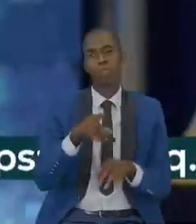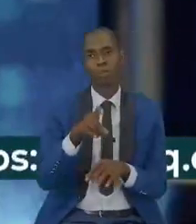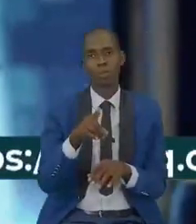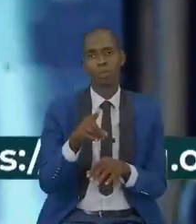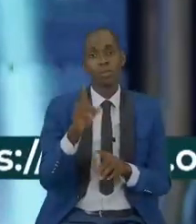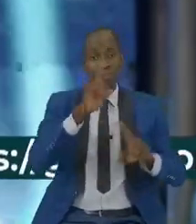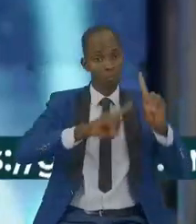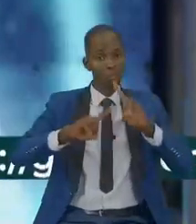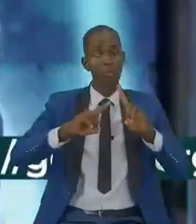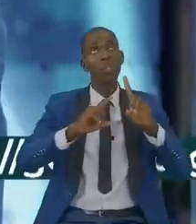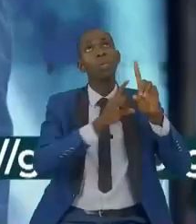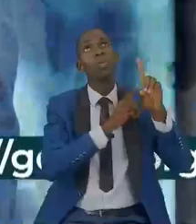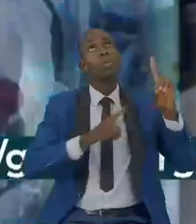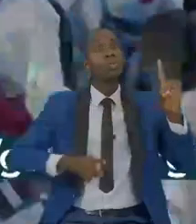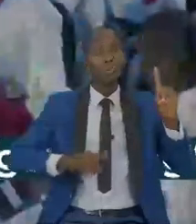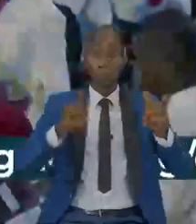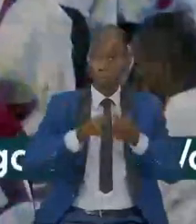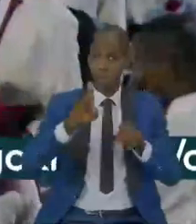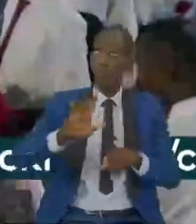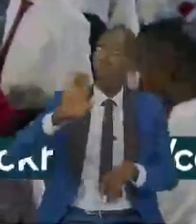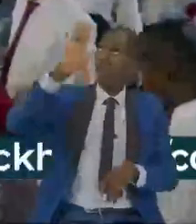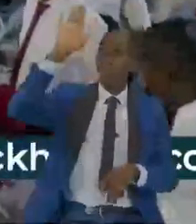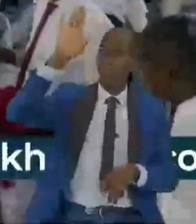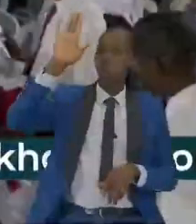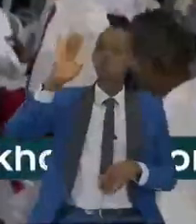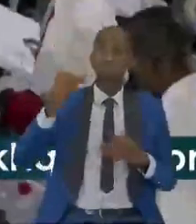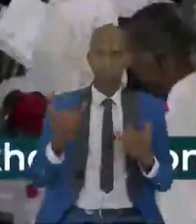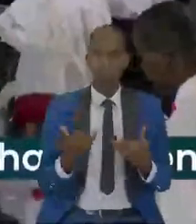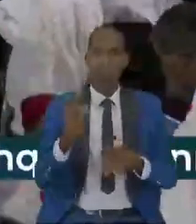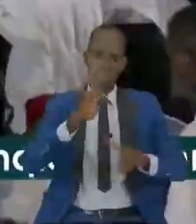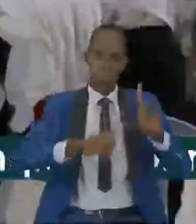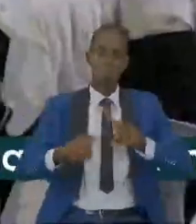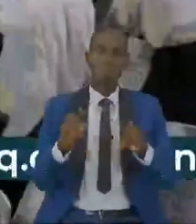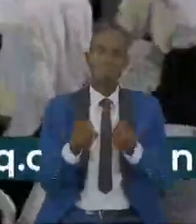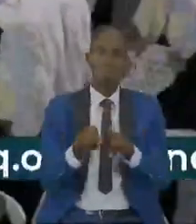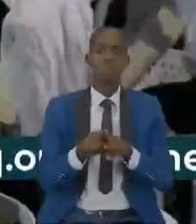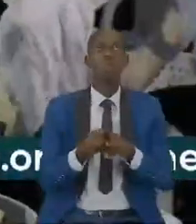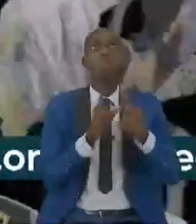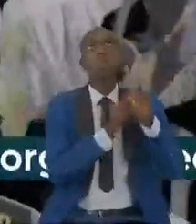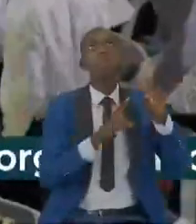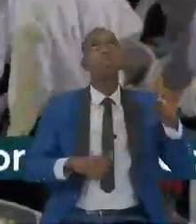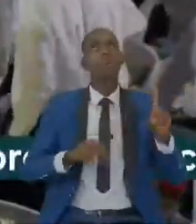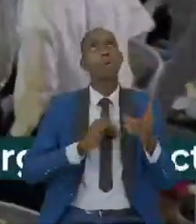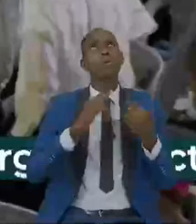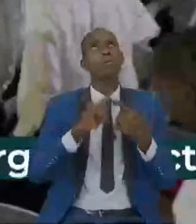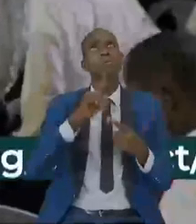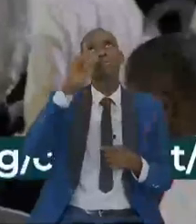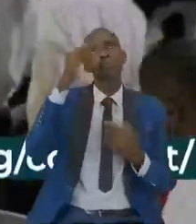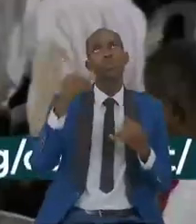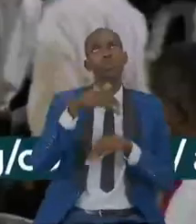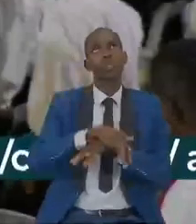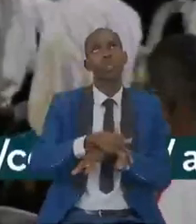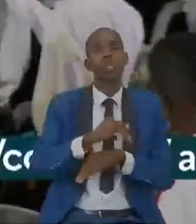bénisse là-bas. Tu dis, Seigneur, je viens à toi ce soir. Lève ta main là-bas. Seigneur, je ne vais